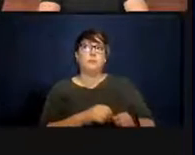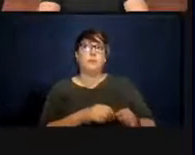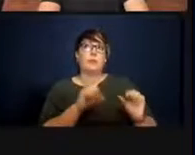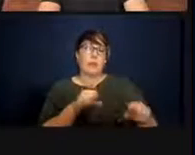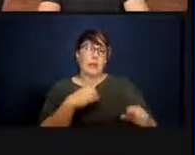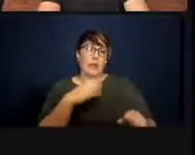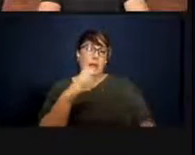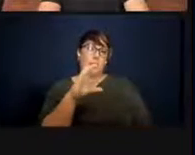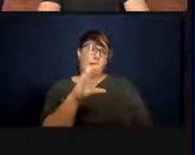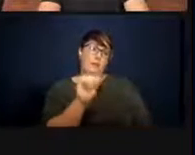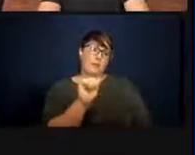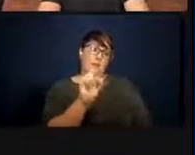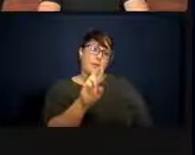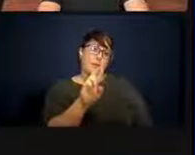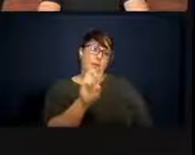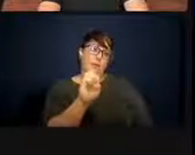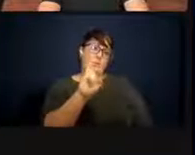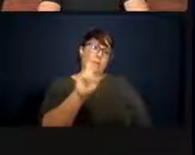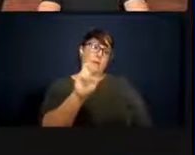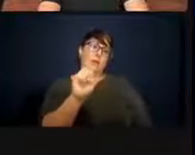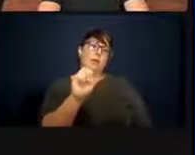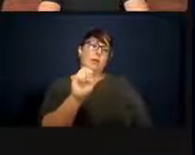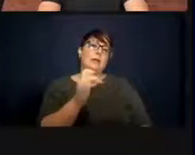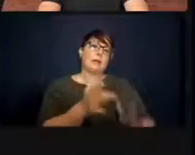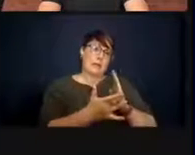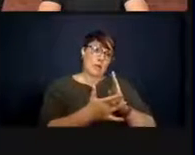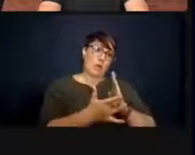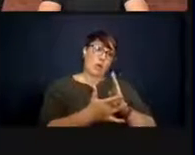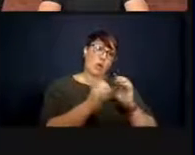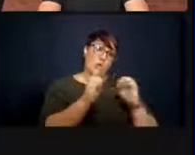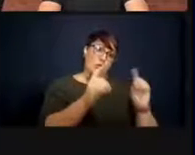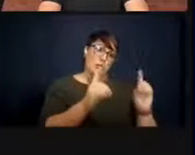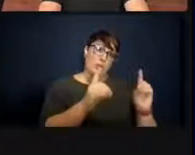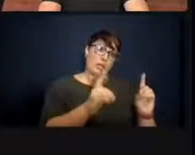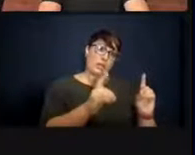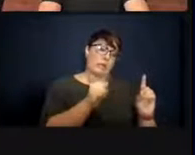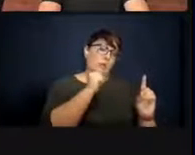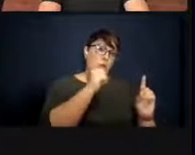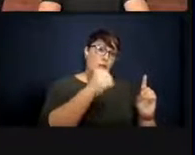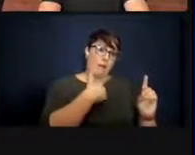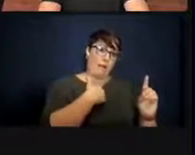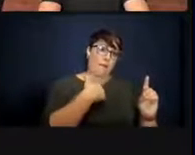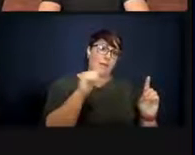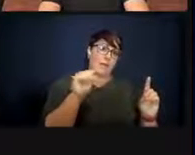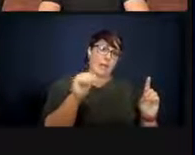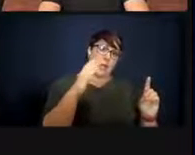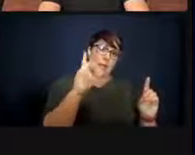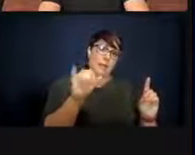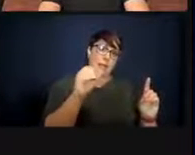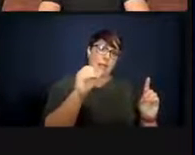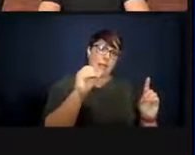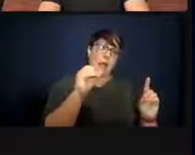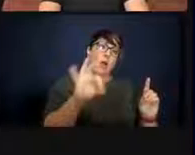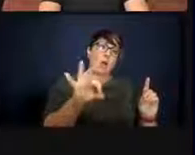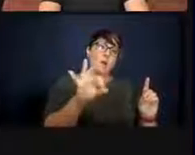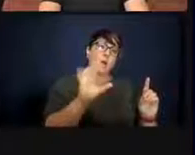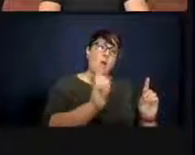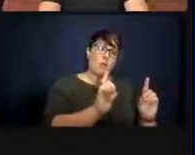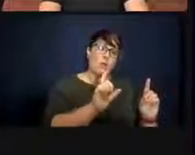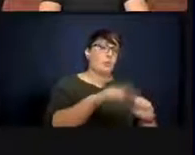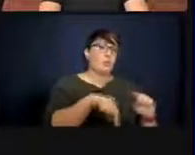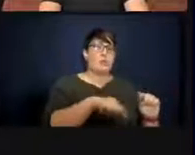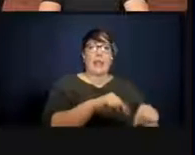تحصلوا. نحن نقول دائما بأنه يمكنكم أن تحصلوا على التعليم الفني والمهني